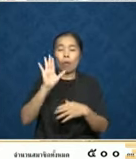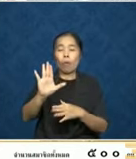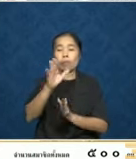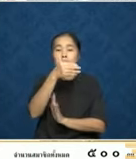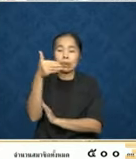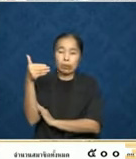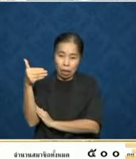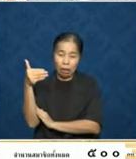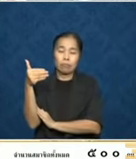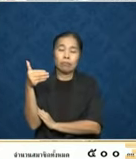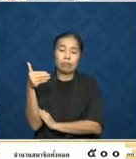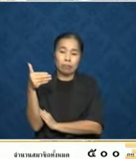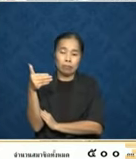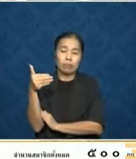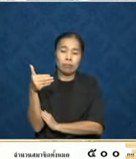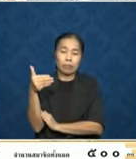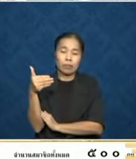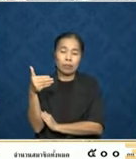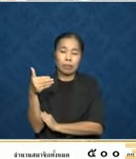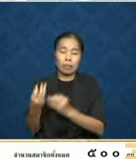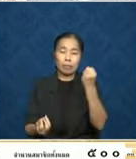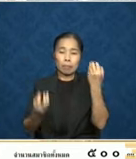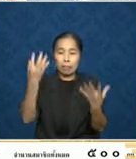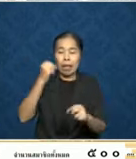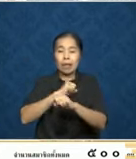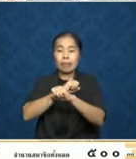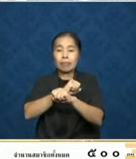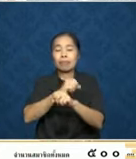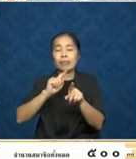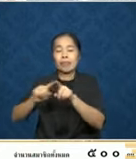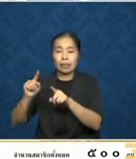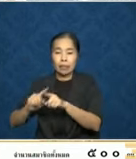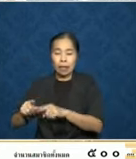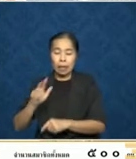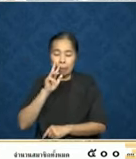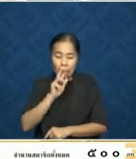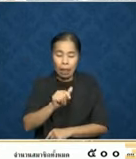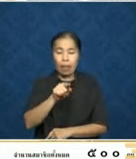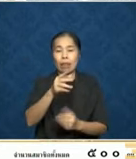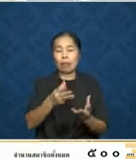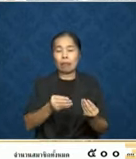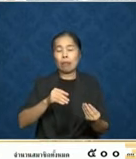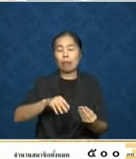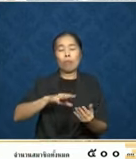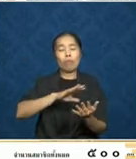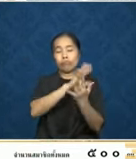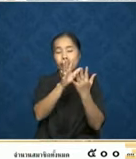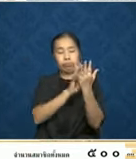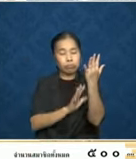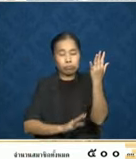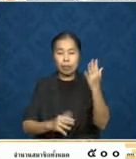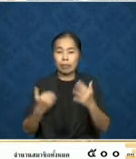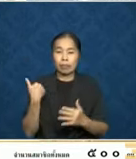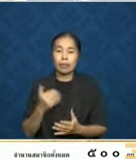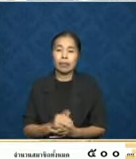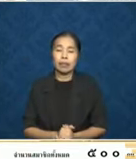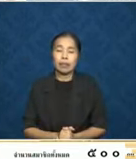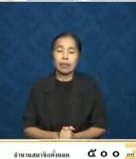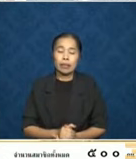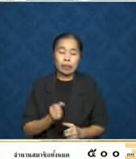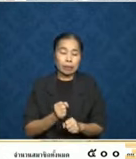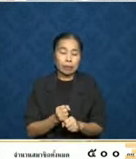ครับซึ่งเป็นปัญหาที่เทศบาลแล้วก็องค์กรปกครองท้องถิ่นเจอในทุกที่ทั่วประเทศก็ไม่รู้ทำไงครับก็คือเอา